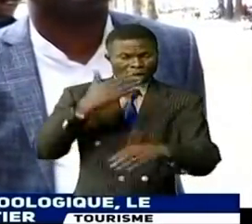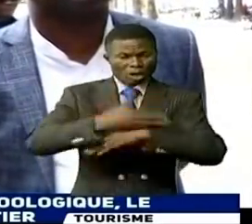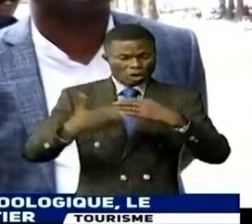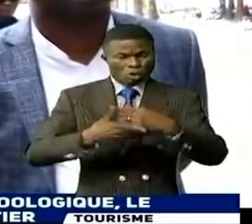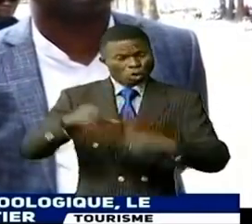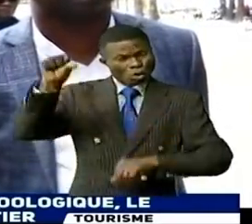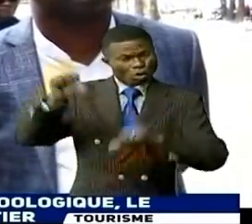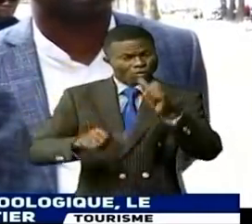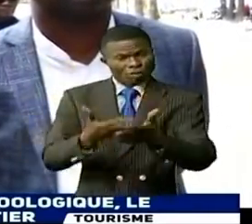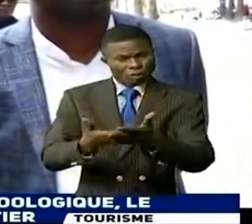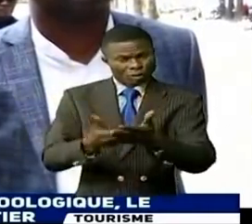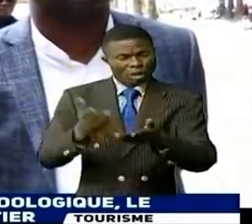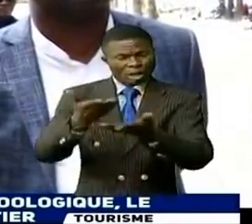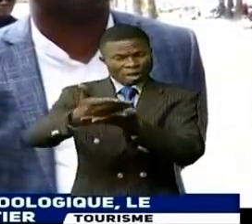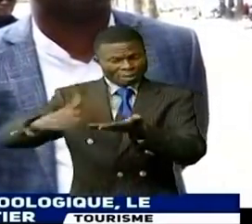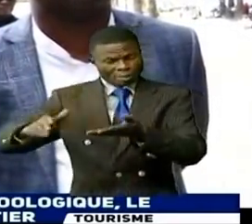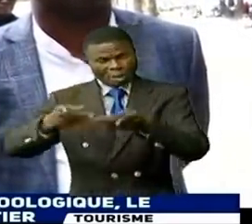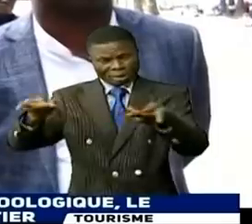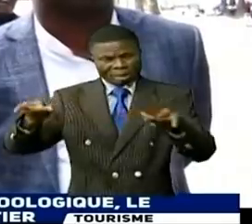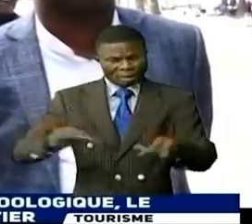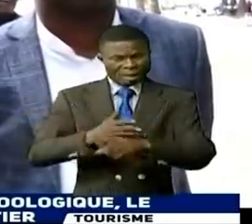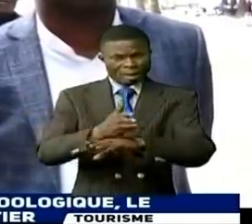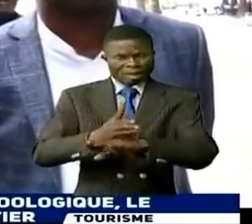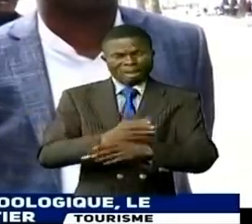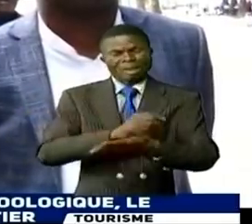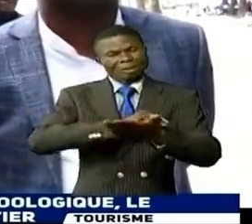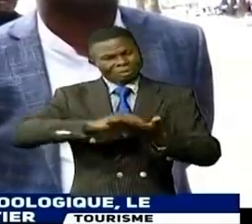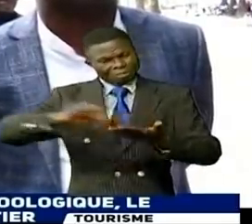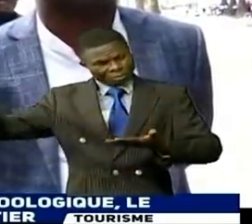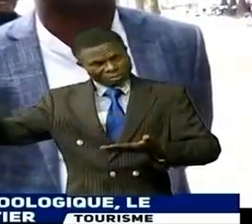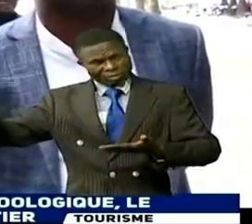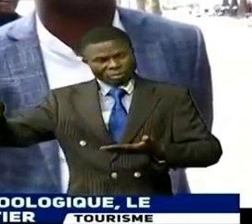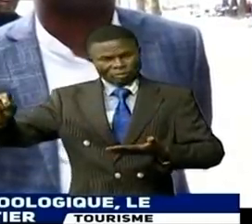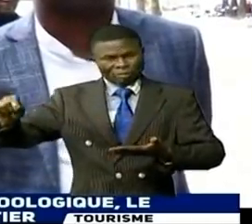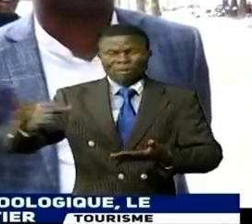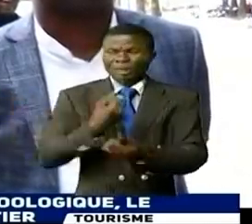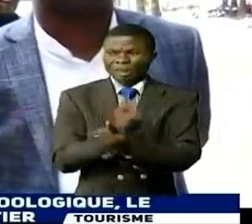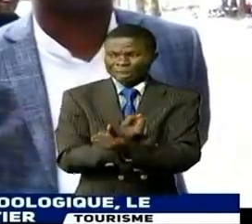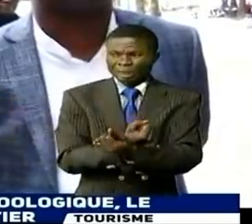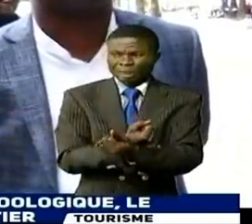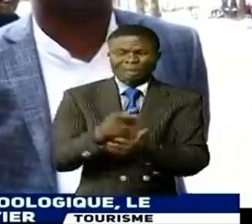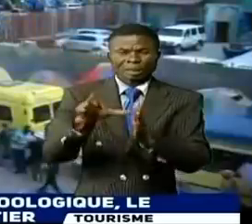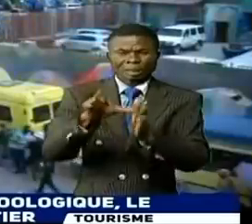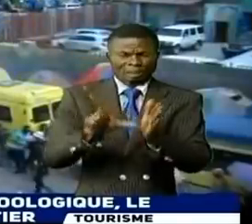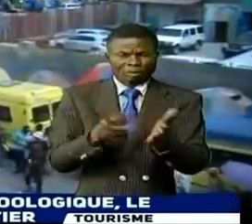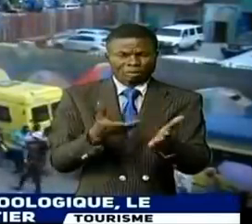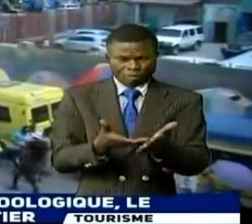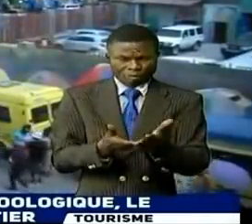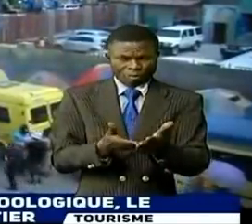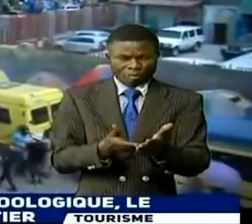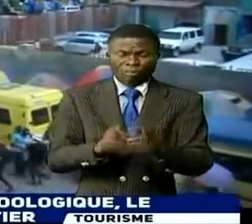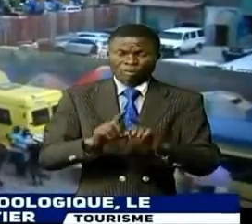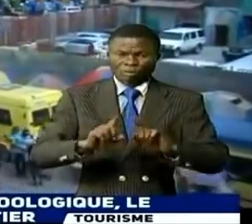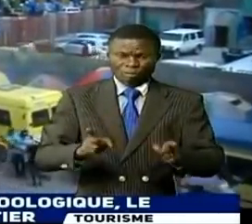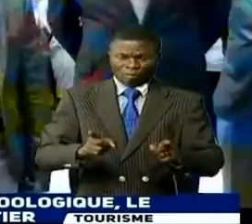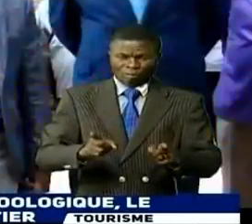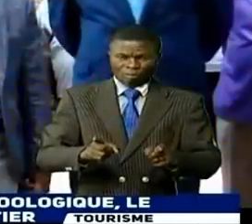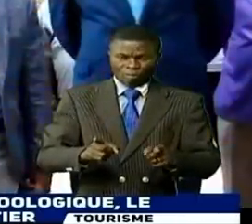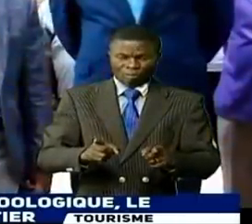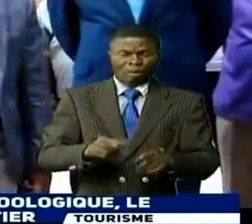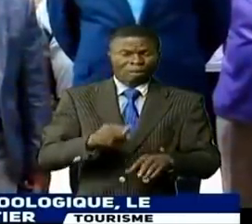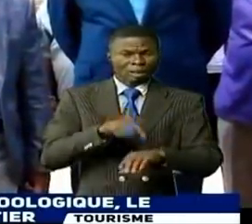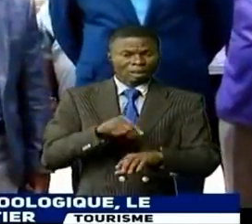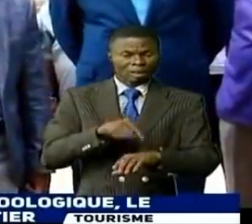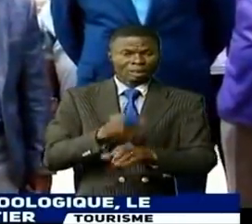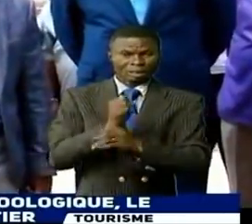illégalement cette partie des eaux soient déguerpies, évidemment en respectant la procédure. Comme quoi, il est plus que temps